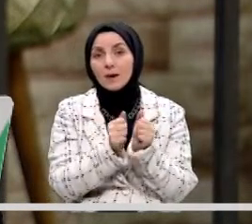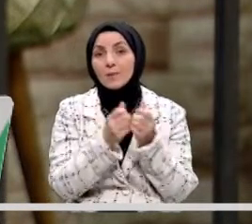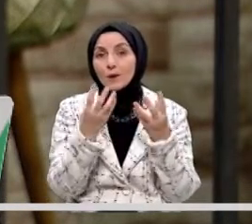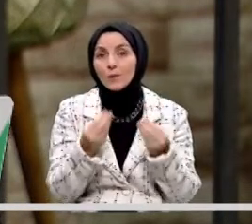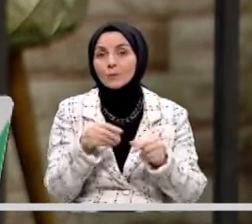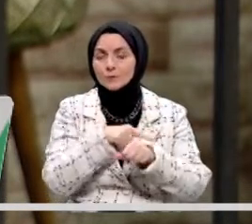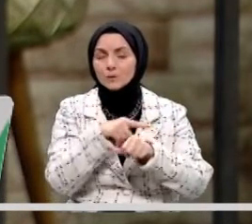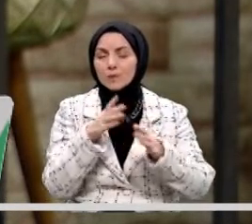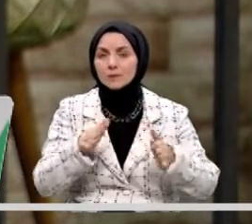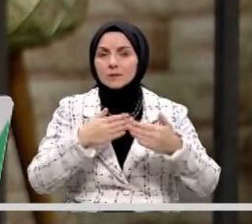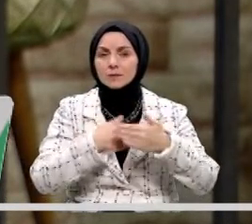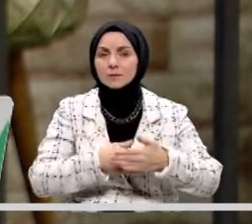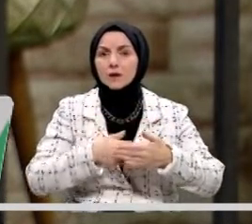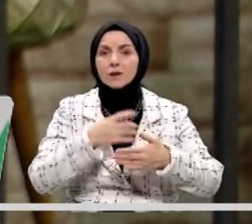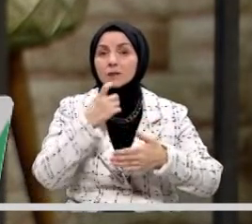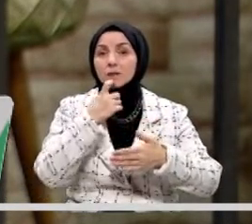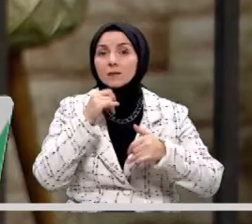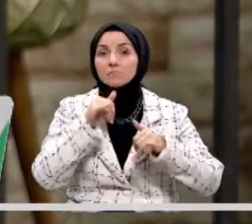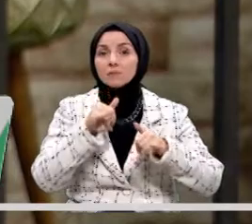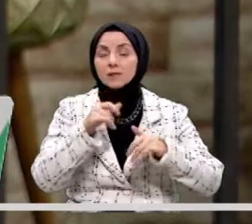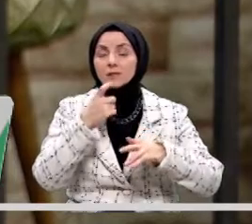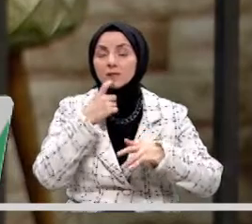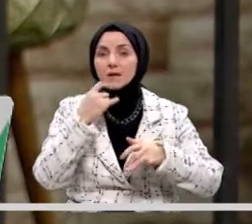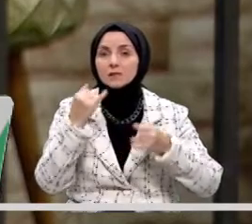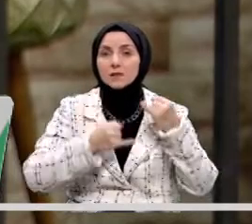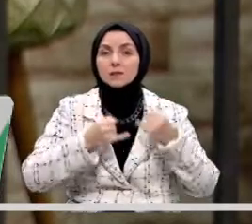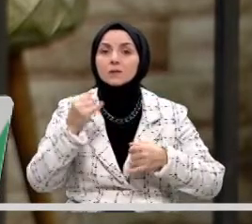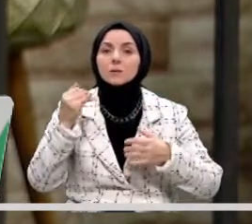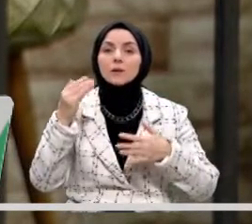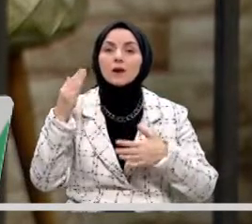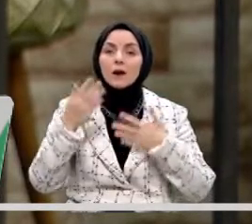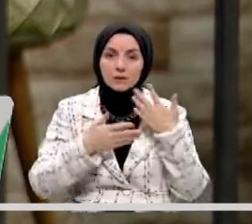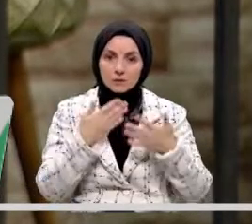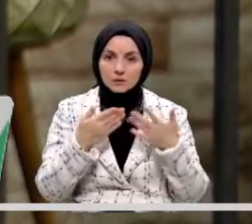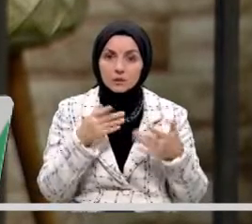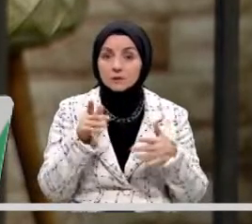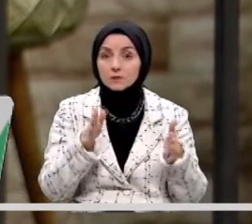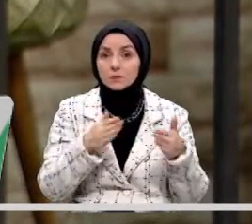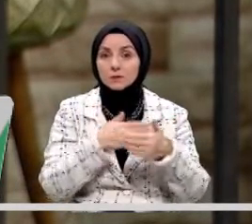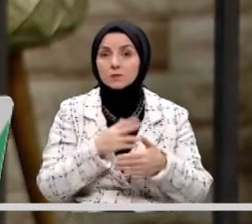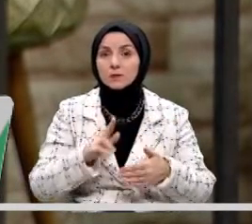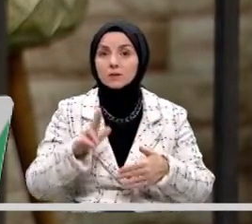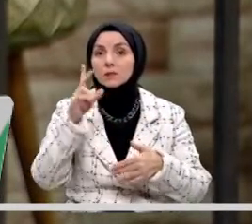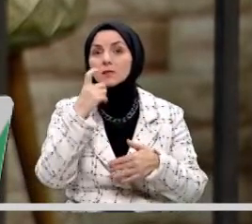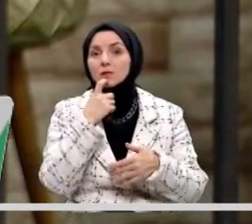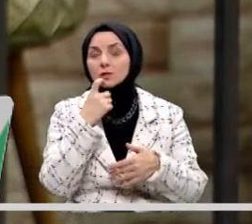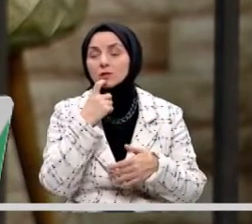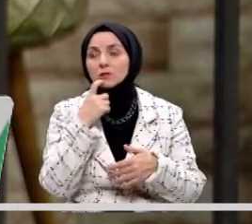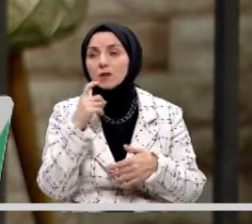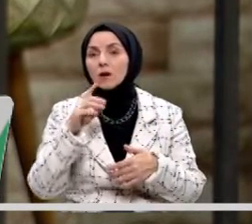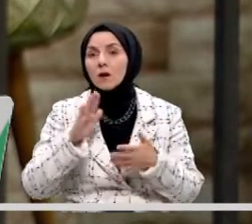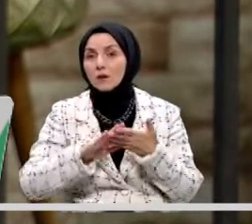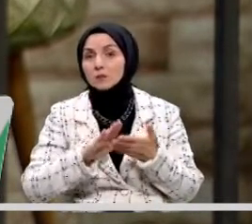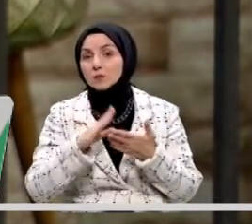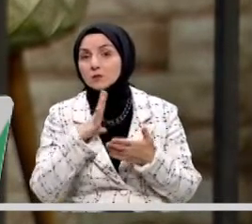sınıf akran zorbalığa geleceğiz sınıfında Siz 7 yaşında oturuyorsunuz Ben 4 yaşında oturuyorum buraya 7